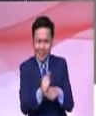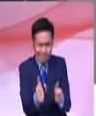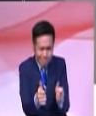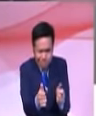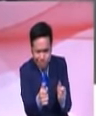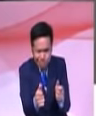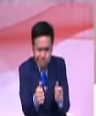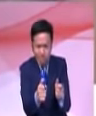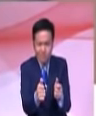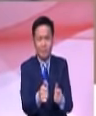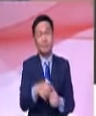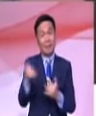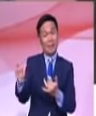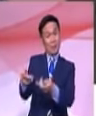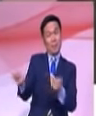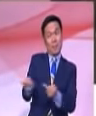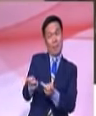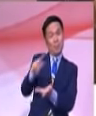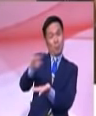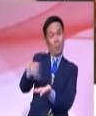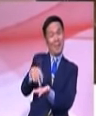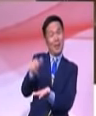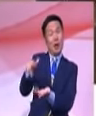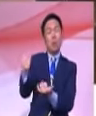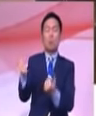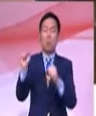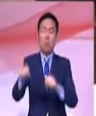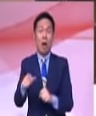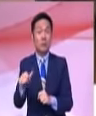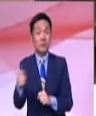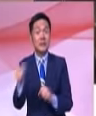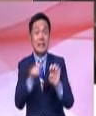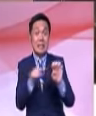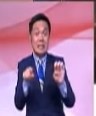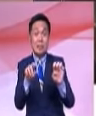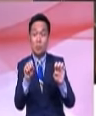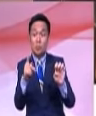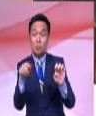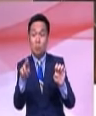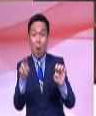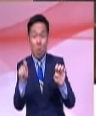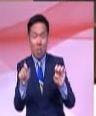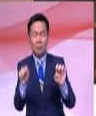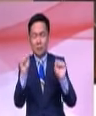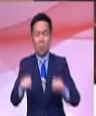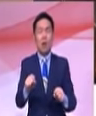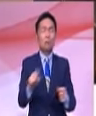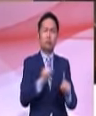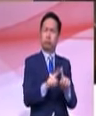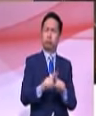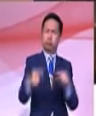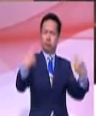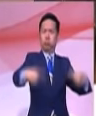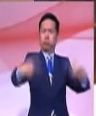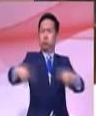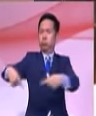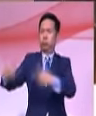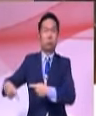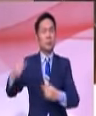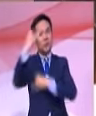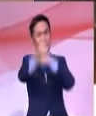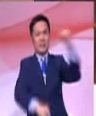Menurut Dato' Sri Rizal, fasiliti tersebut akan dimanfaatkan sebaiknya oleh atlet e-sukan sebagai persediaan menghadapi pelbagai kejohanan bertaraf